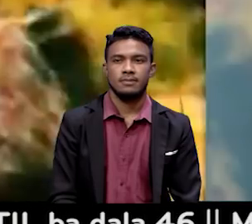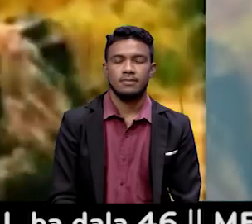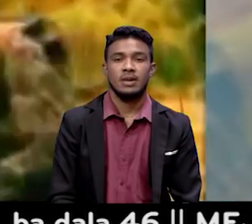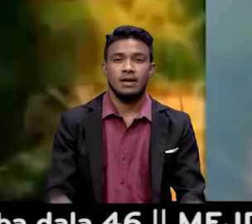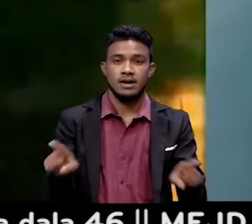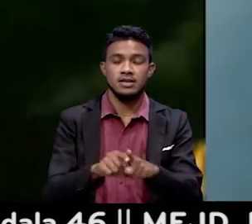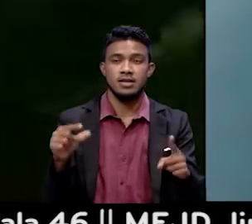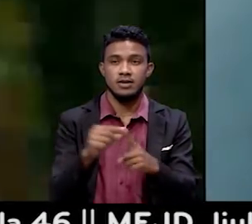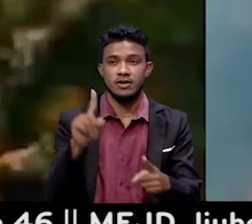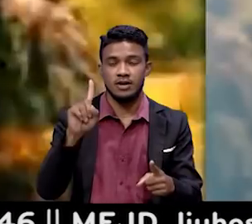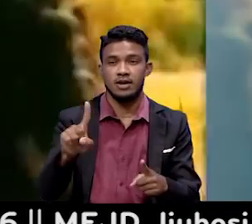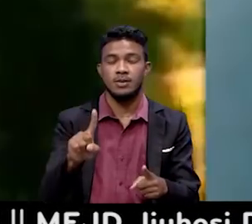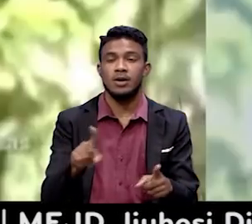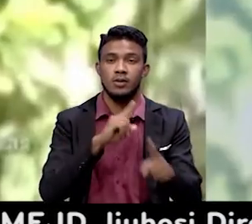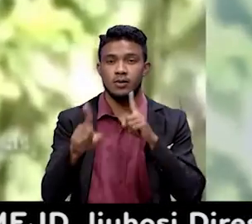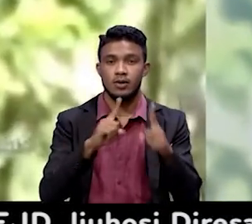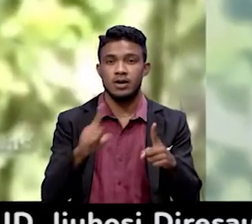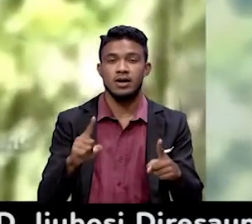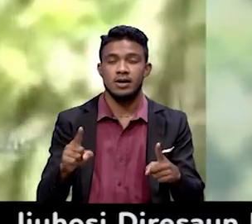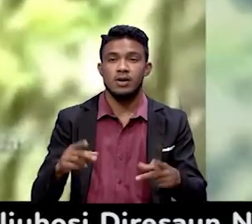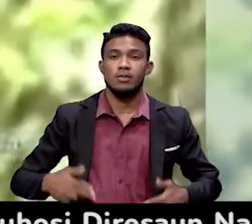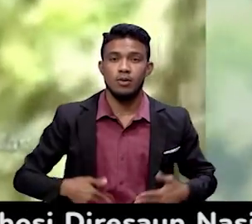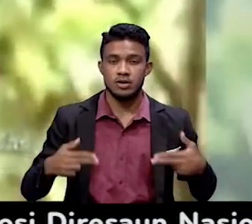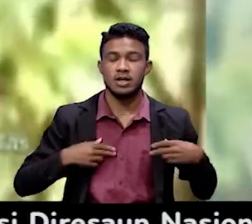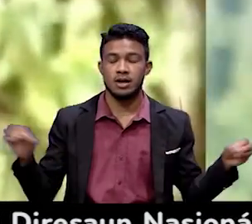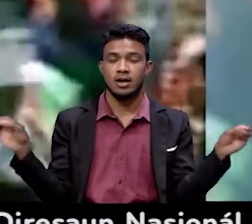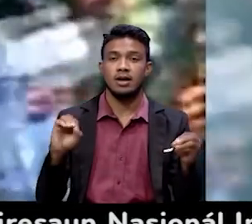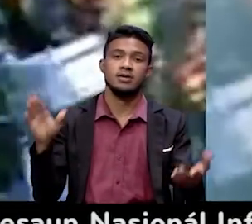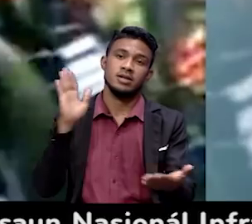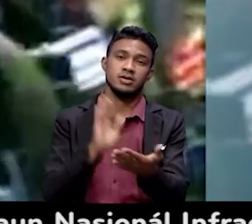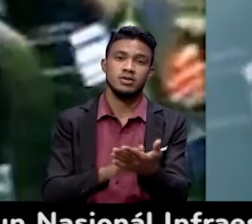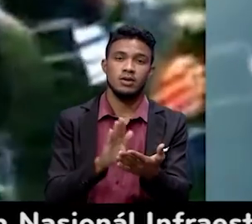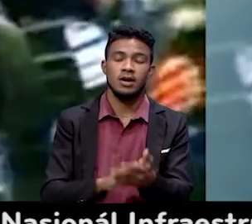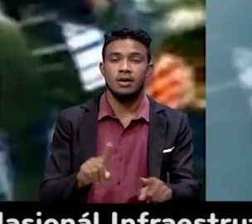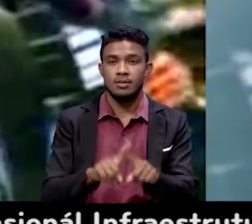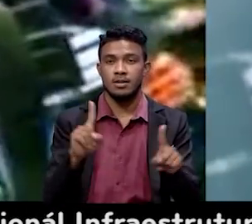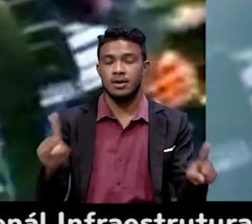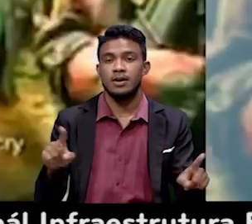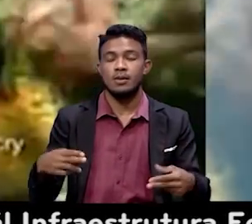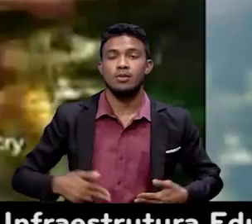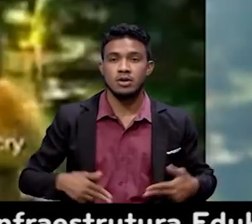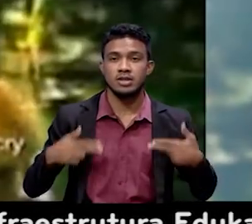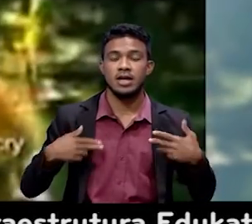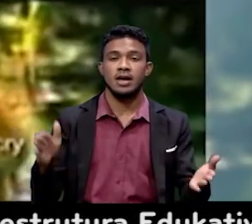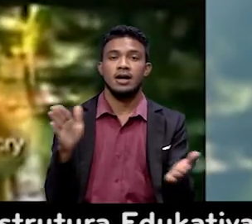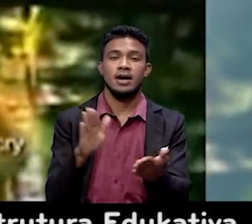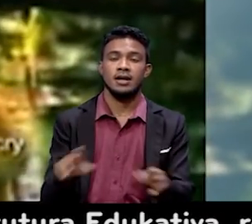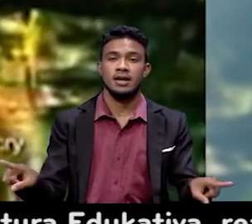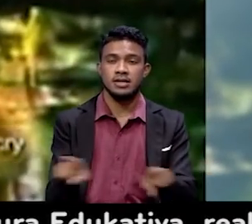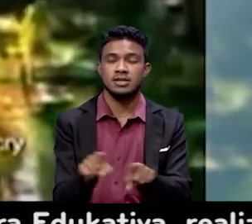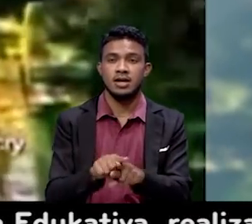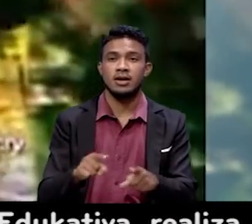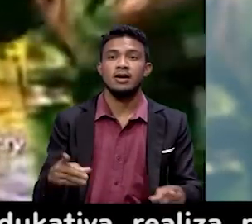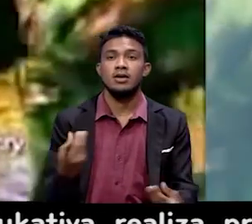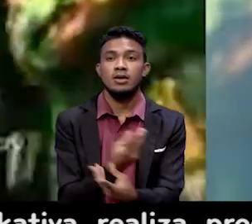Hanesang lia fuang ida nebe hateteng, Moris ne laos eskolia, mai be Moris ne hanesang luta ida, wade a tinsi ema